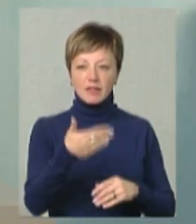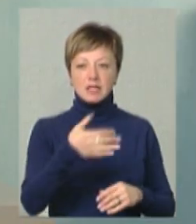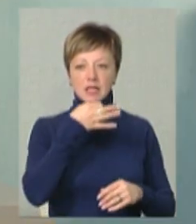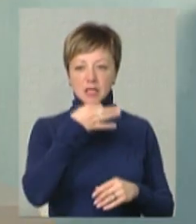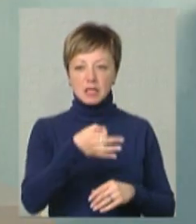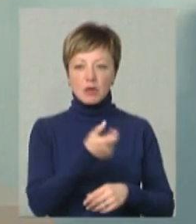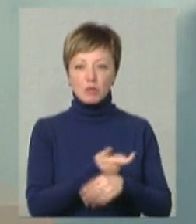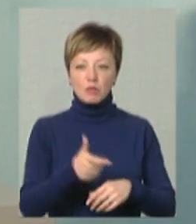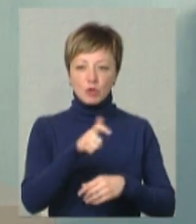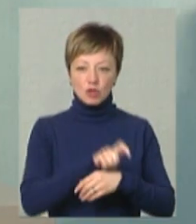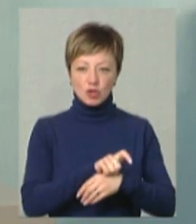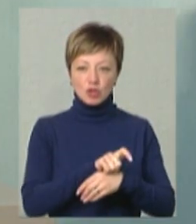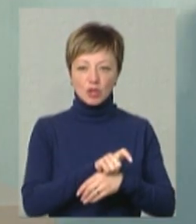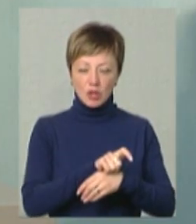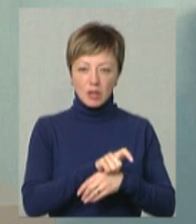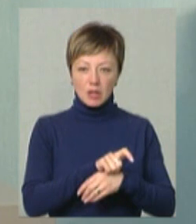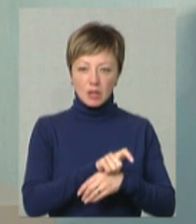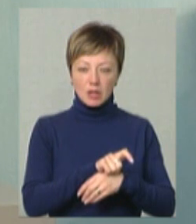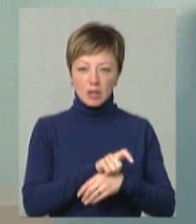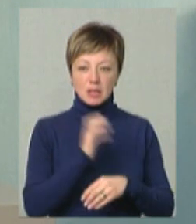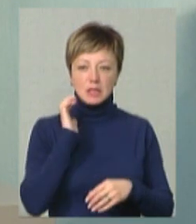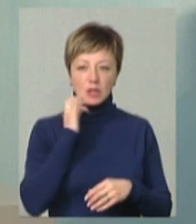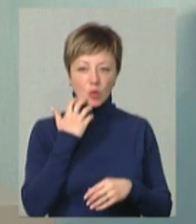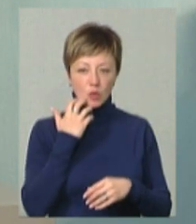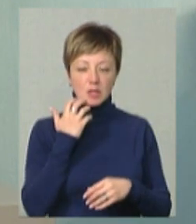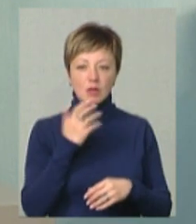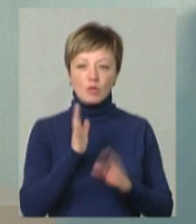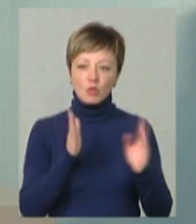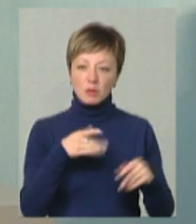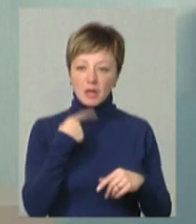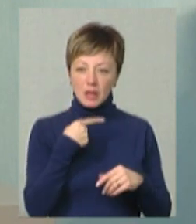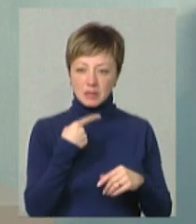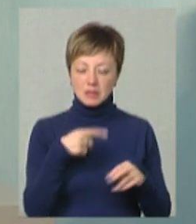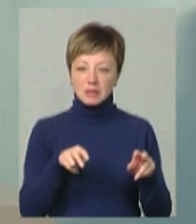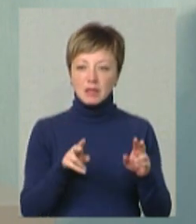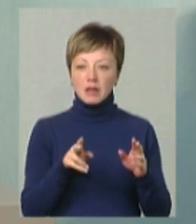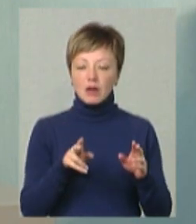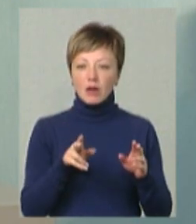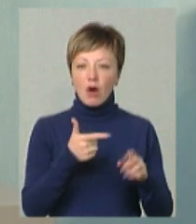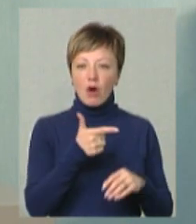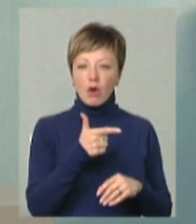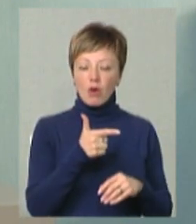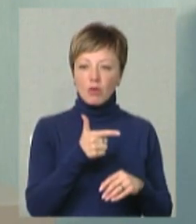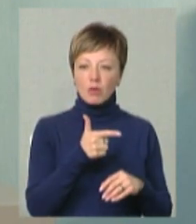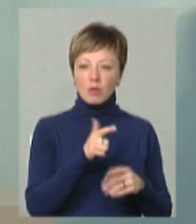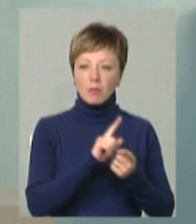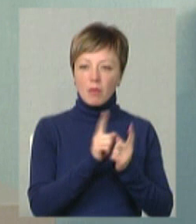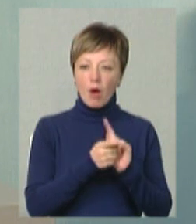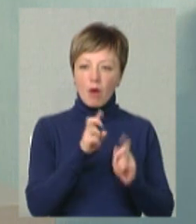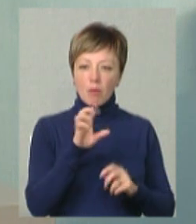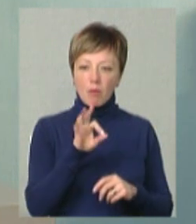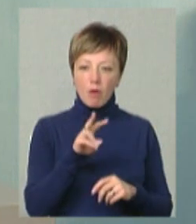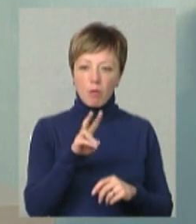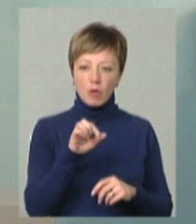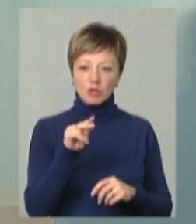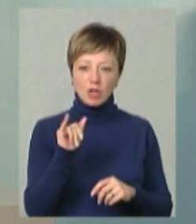сказали, більш серйозні, будемо так називати. Тобто, Городовікова перейменована на Болбочана,